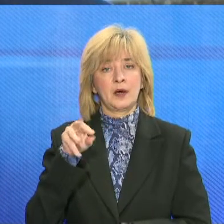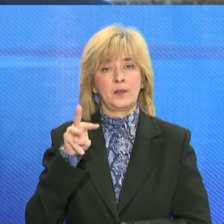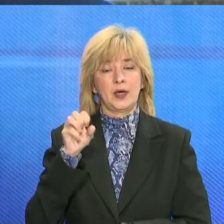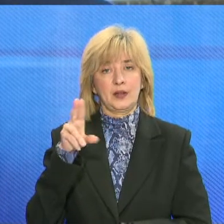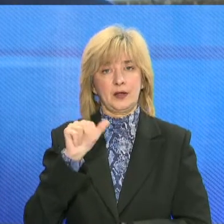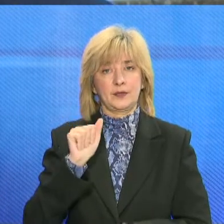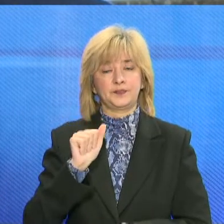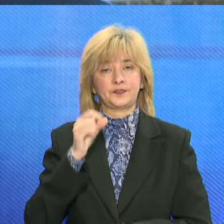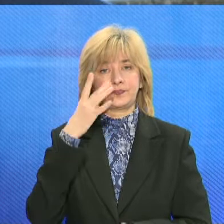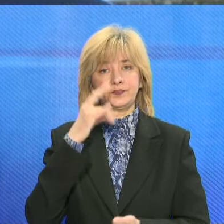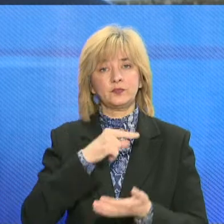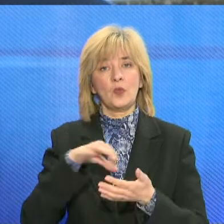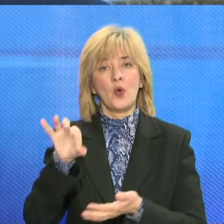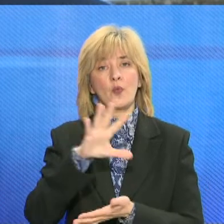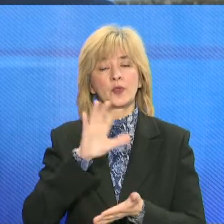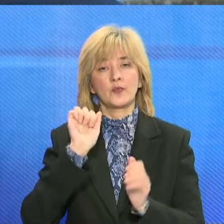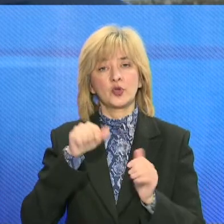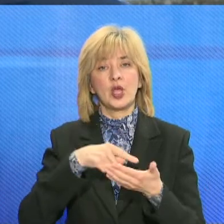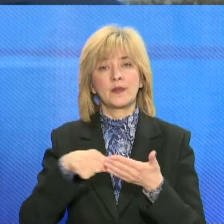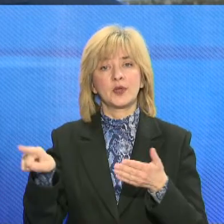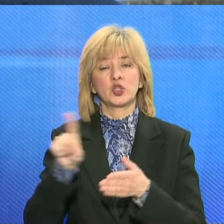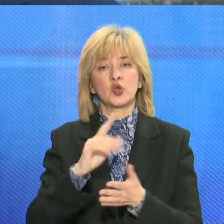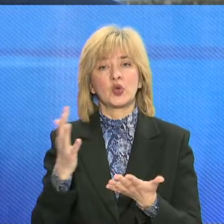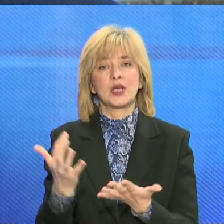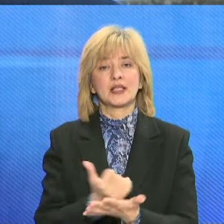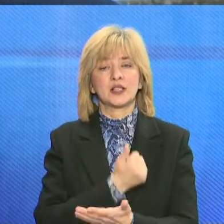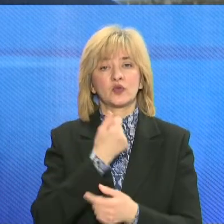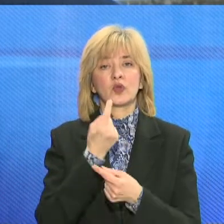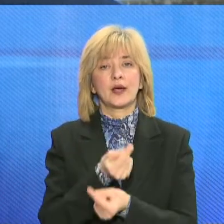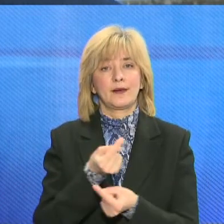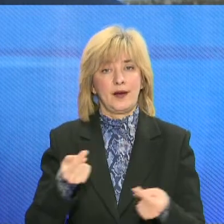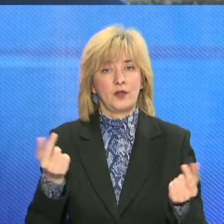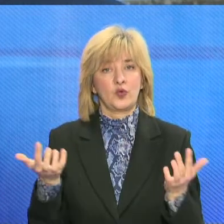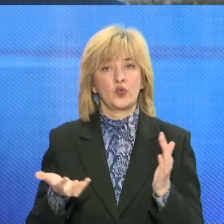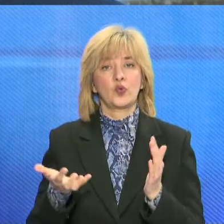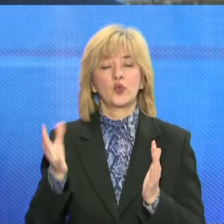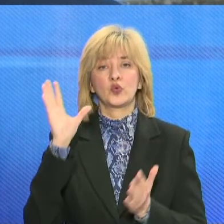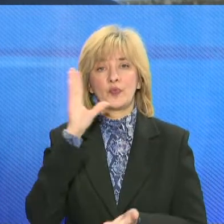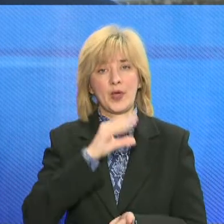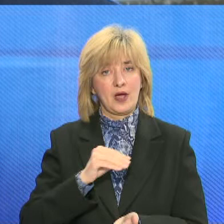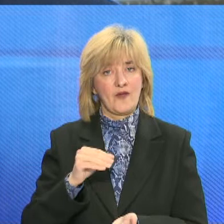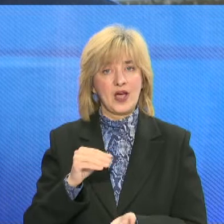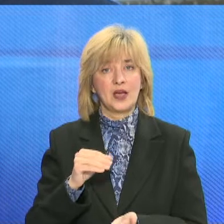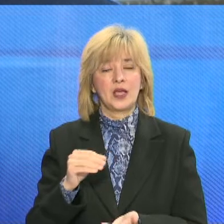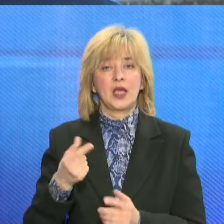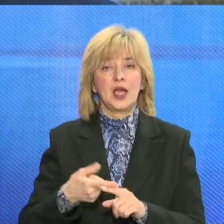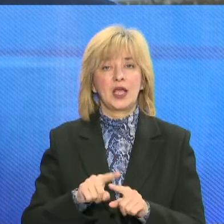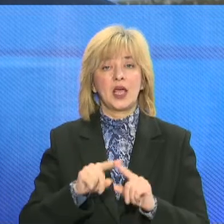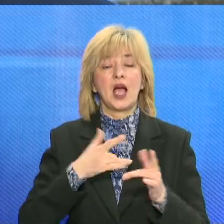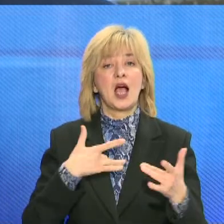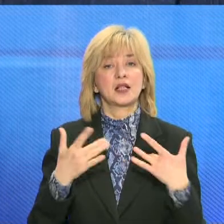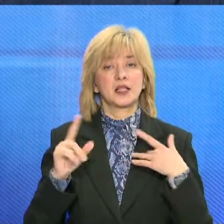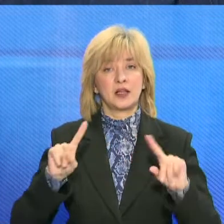можно отметить, что достигнуто ряд значительных успехов. Это и то, что касается концертных